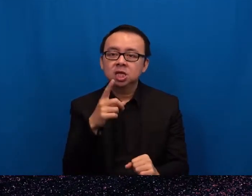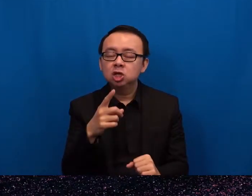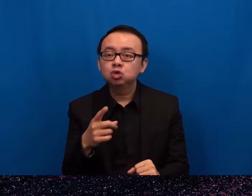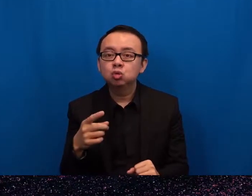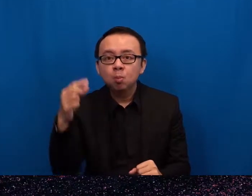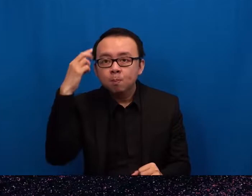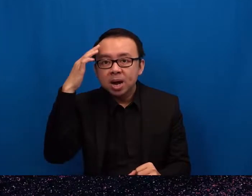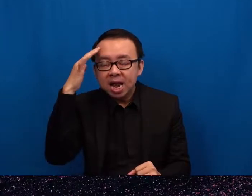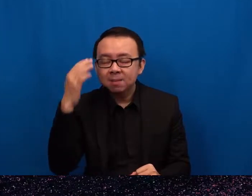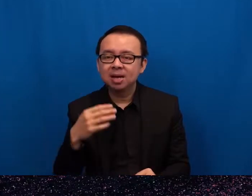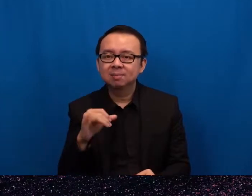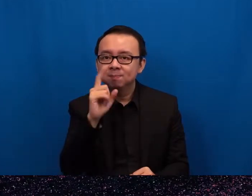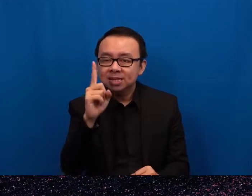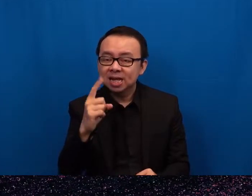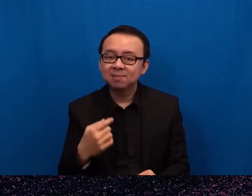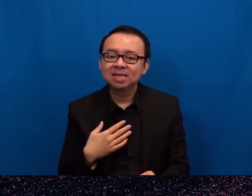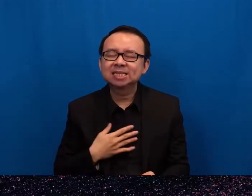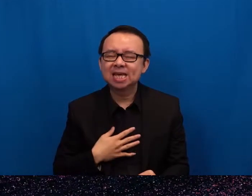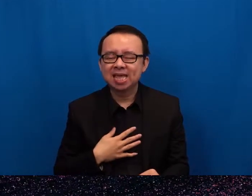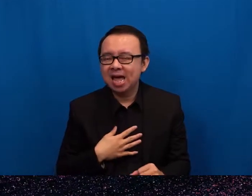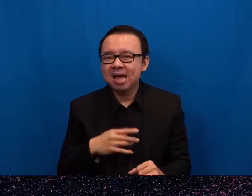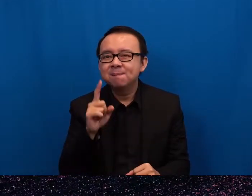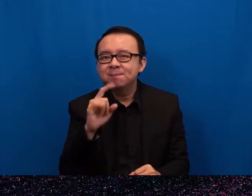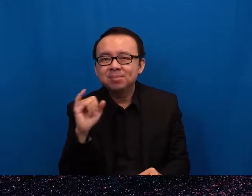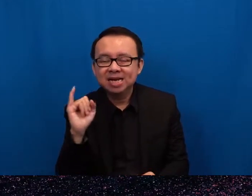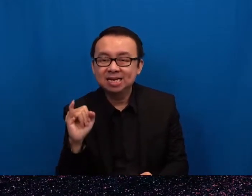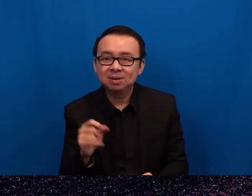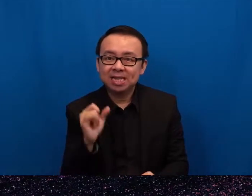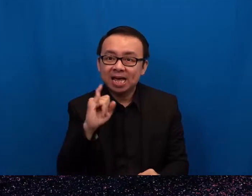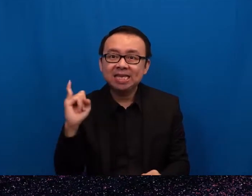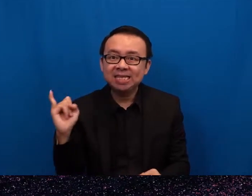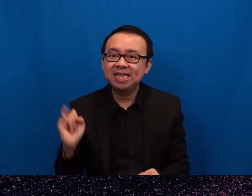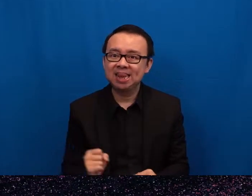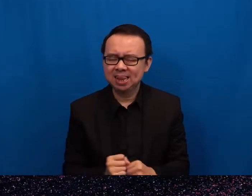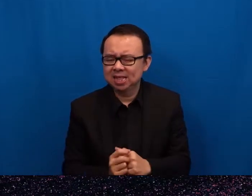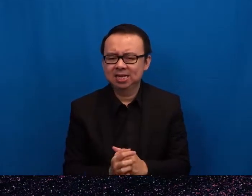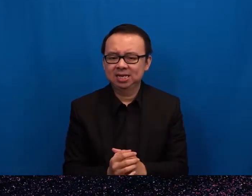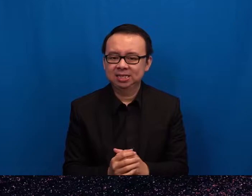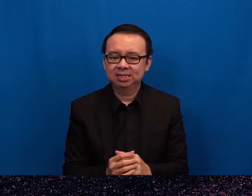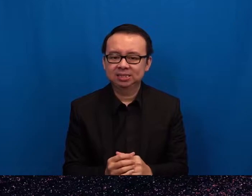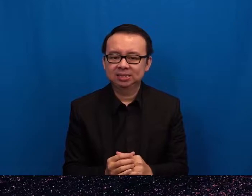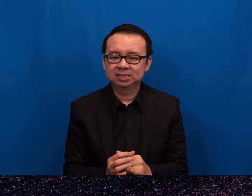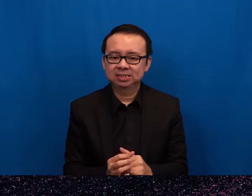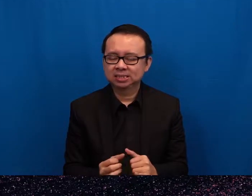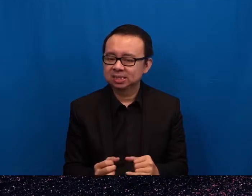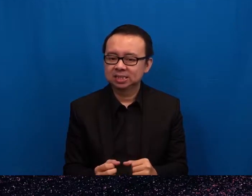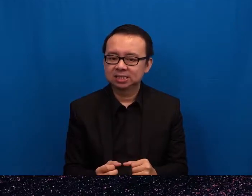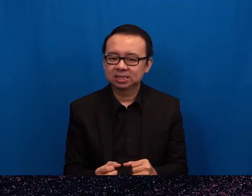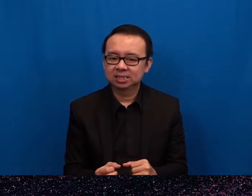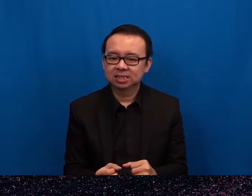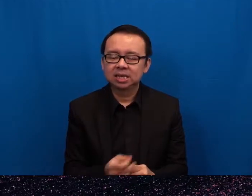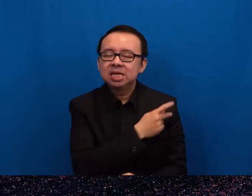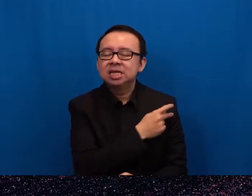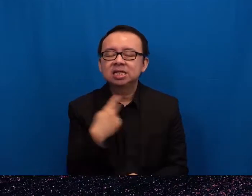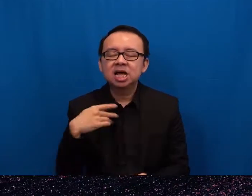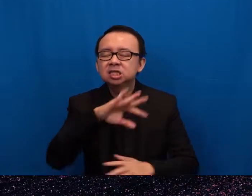pertama saya menginjil. Bukan di atas panggung mimbar dengan bangga atau rasa seperti pendeta besar. Nggak ada, kita semua hanya saksi